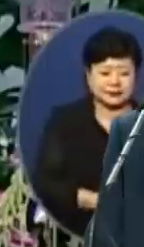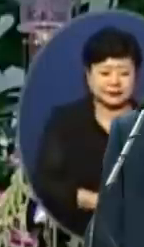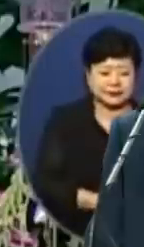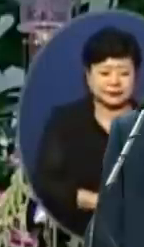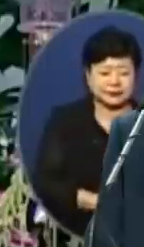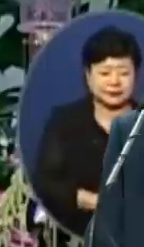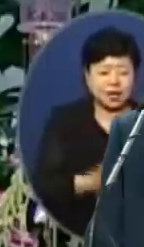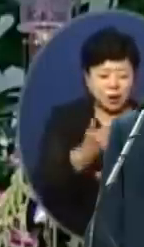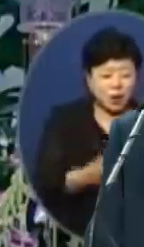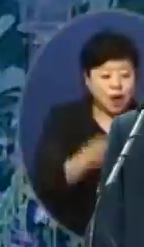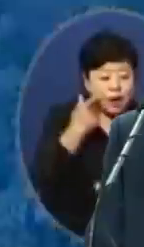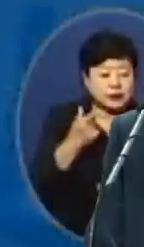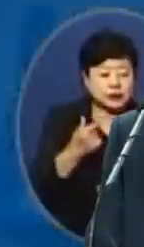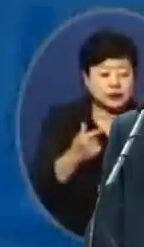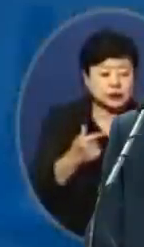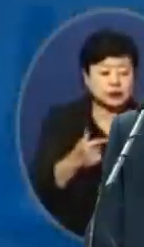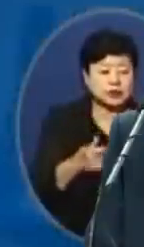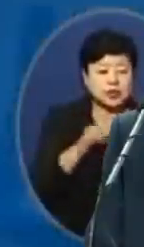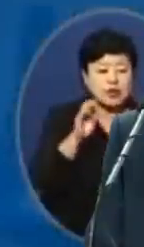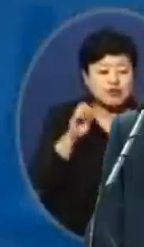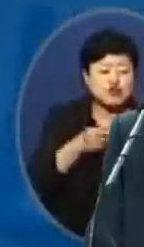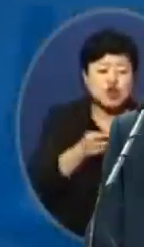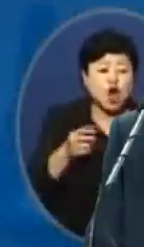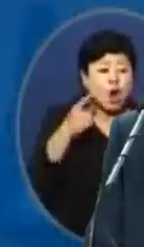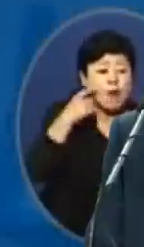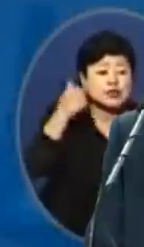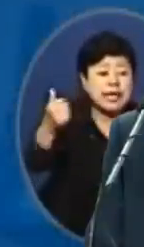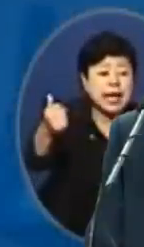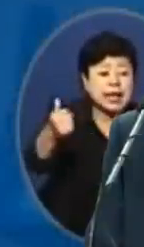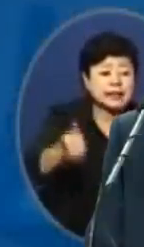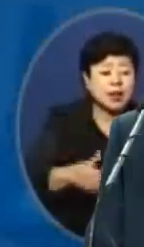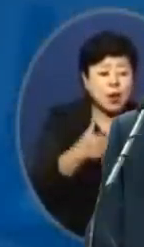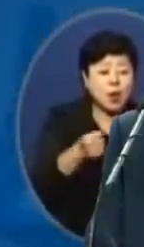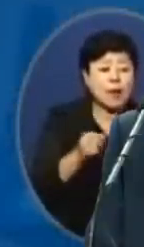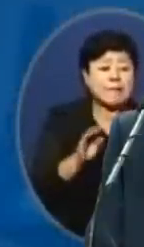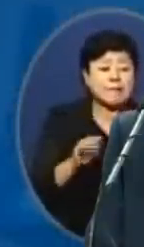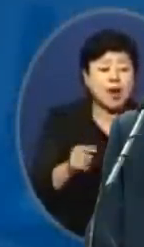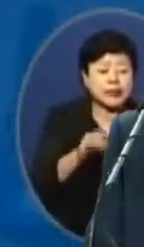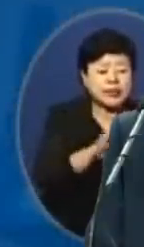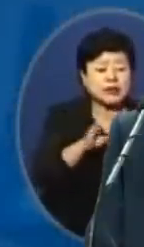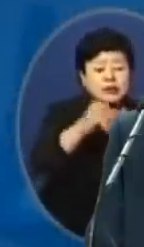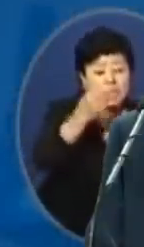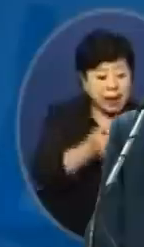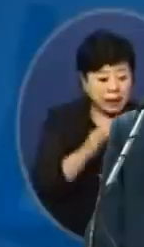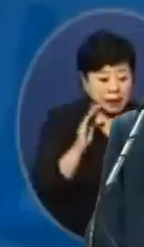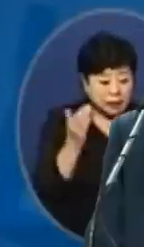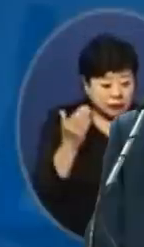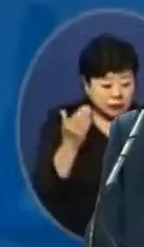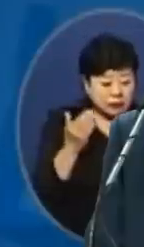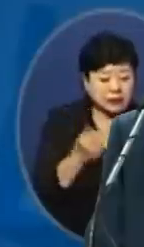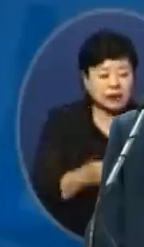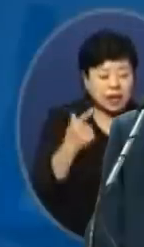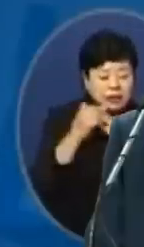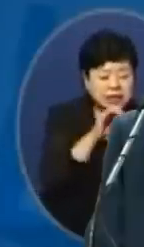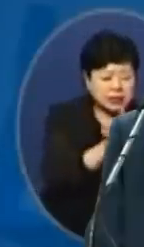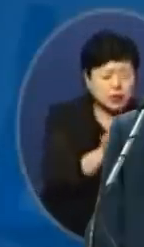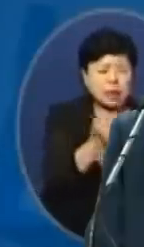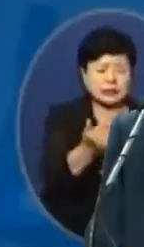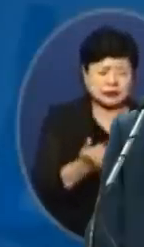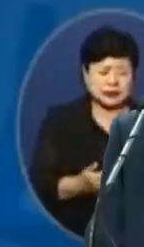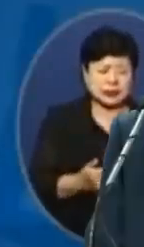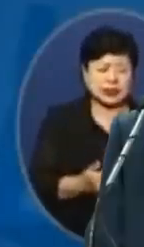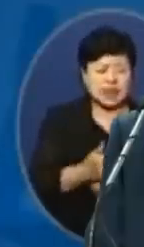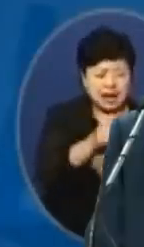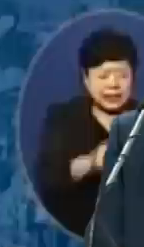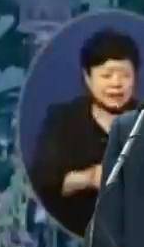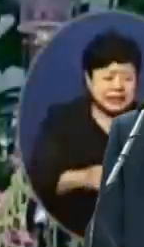코아의 아버지로 불리는 조지 뮬러는 코아원 운영에서 5만 번 이상 기도 응답을 받았는데 그는 언제나 기도하기 전에